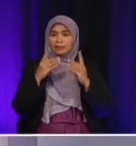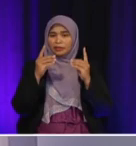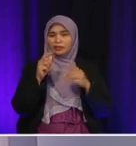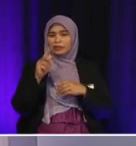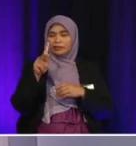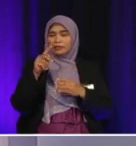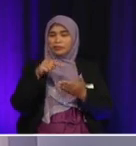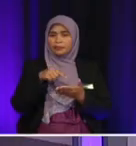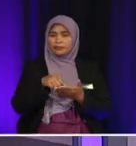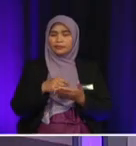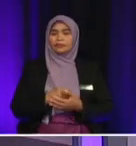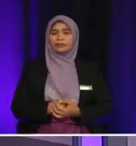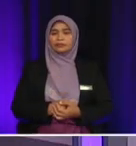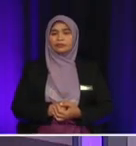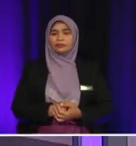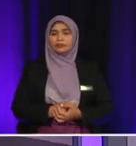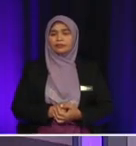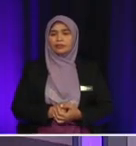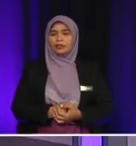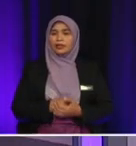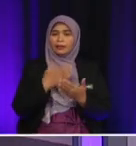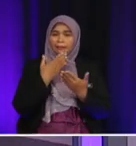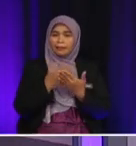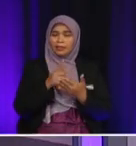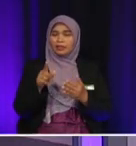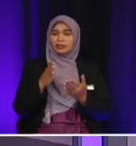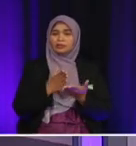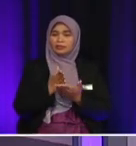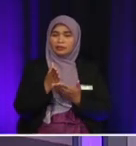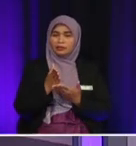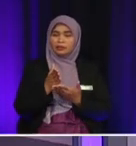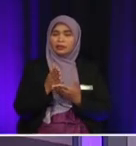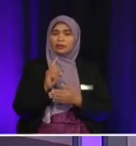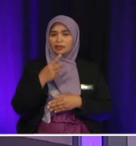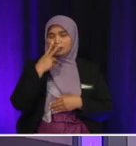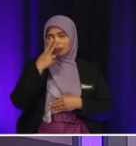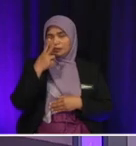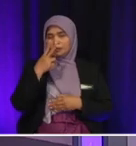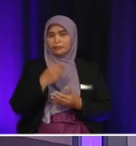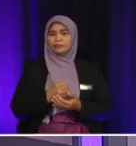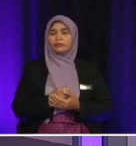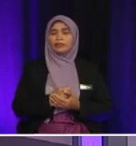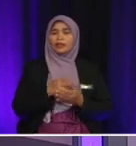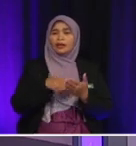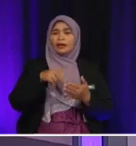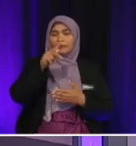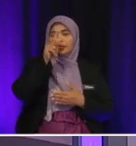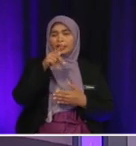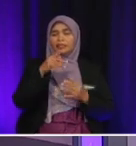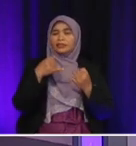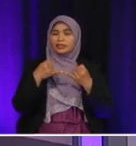jangan ke mana-mana tunggu sehingga habis Baiklah seterusnya kita lihat pula Apakah